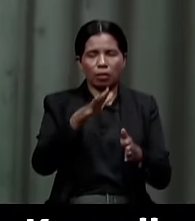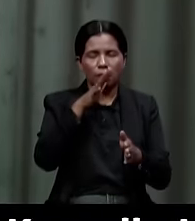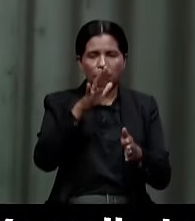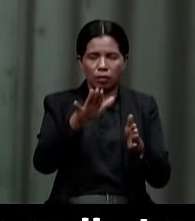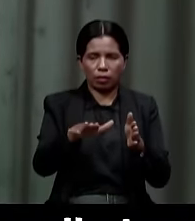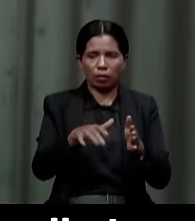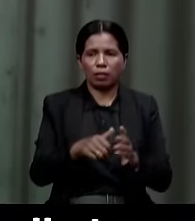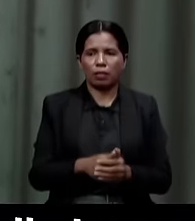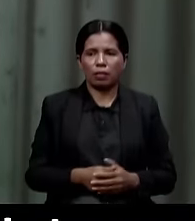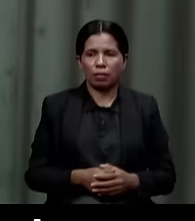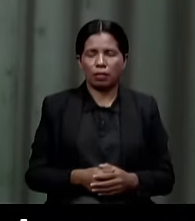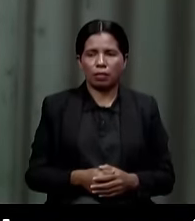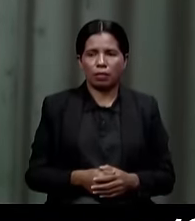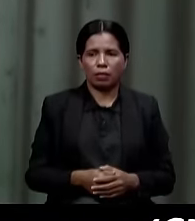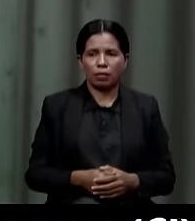Sa ko na ba,